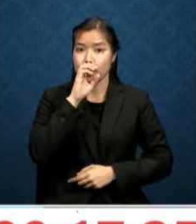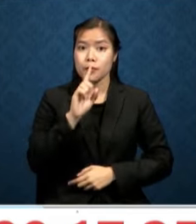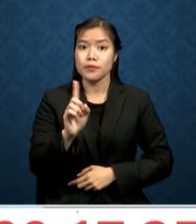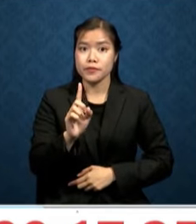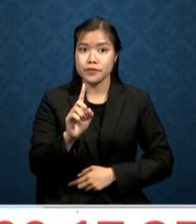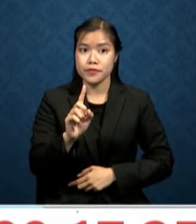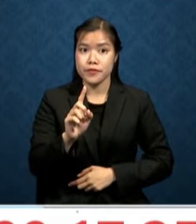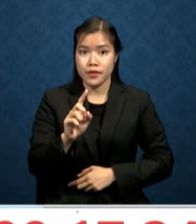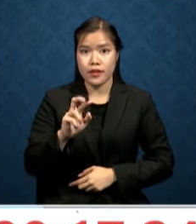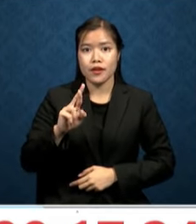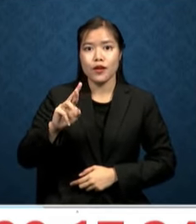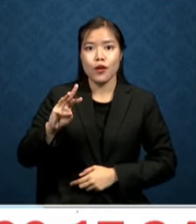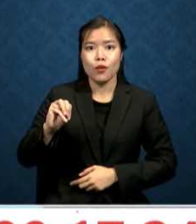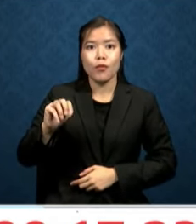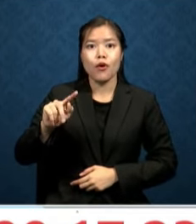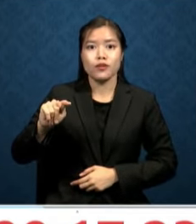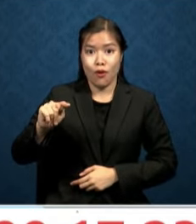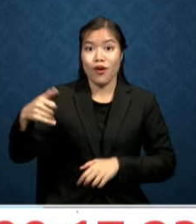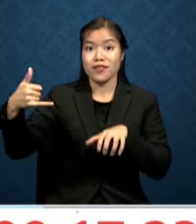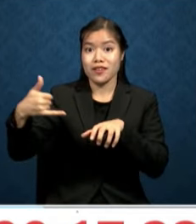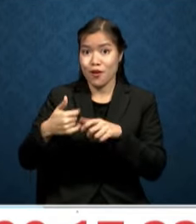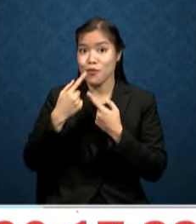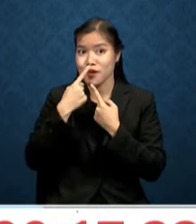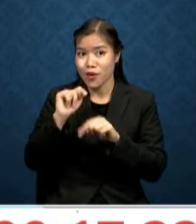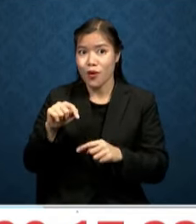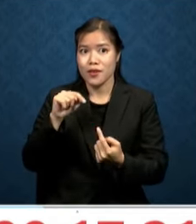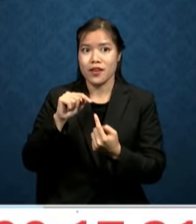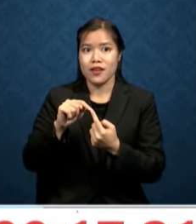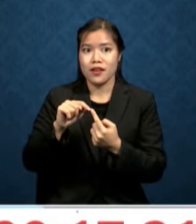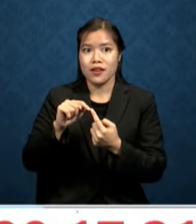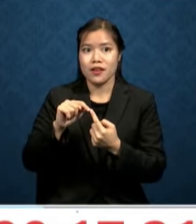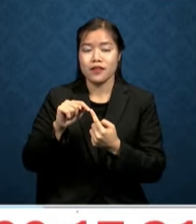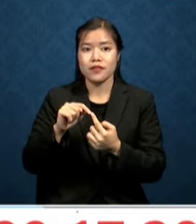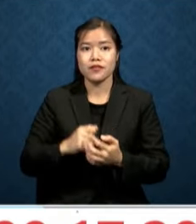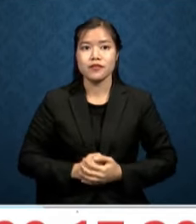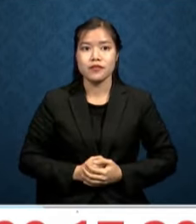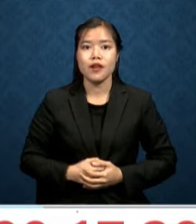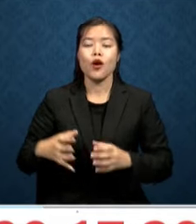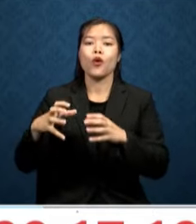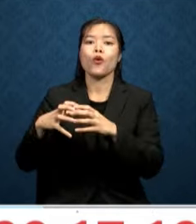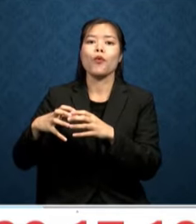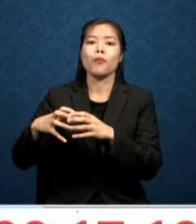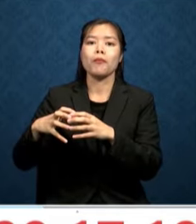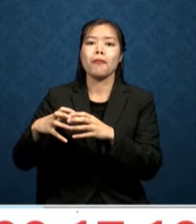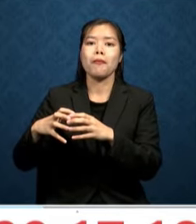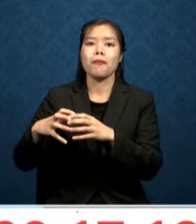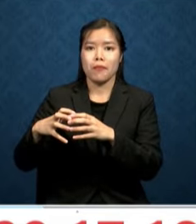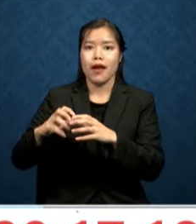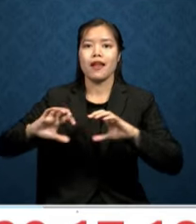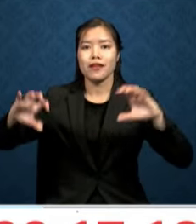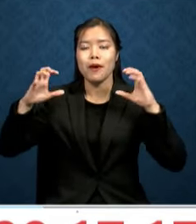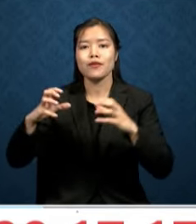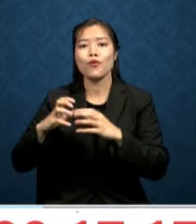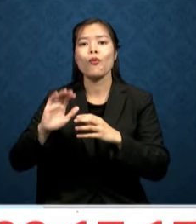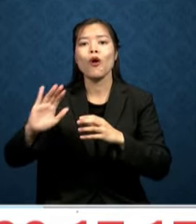กับท่านรัฐมนตรีนะครับว่ากรณีนี้ไม่ใช่นโยบายของรัฐของพรรคของท่านแต่ว่าเมื่อท่านลงเรือล